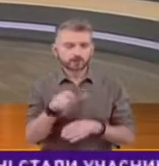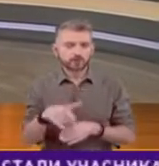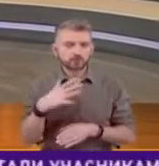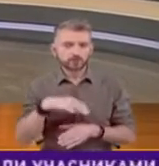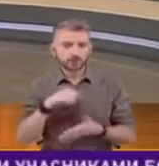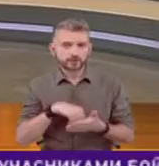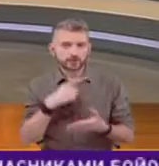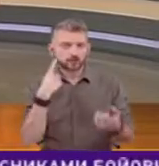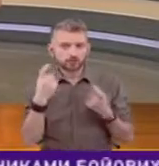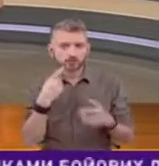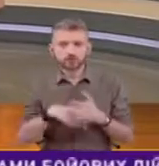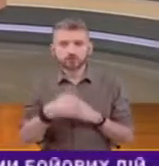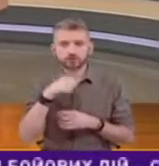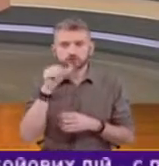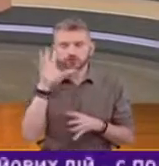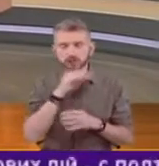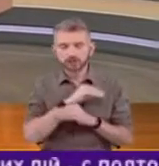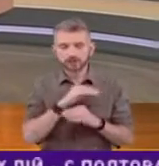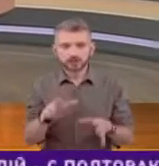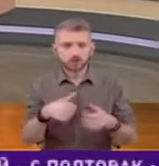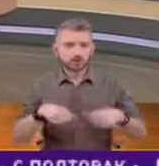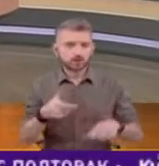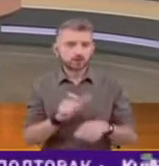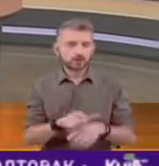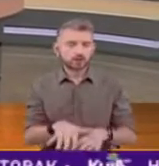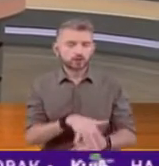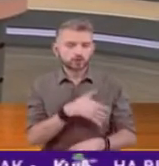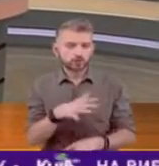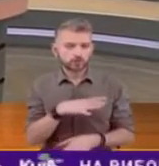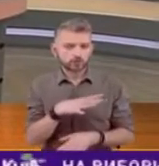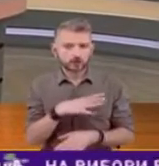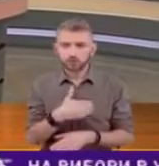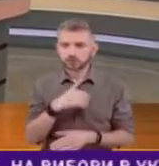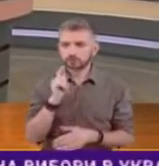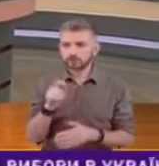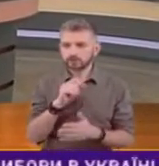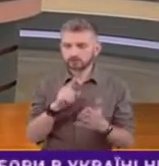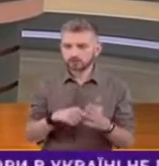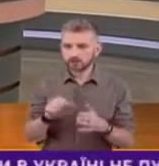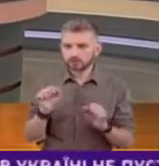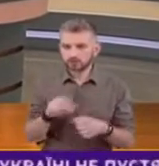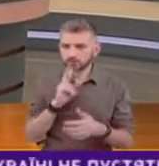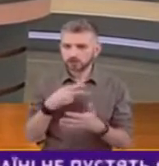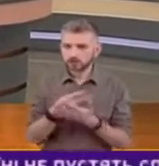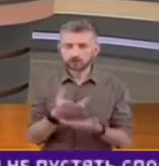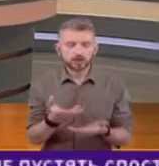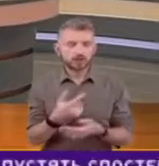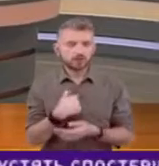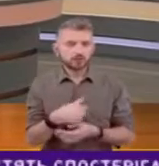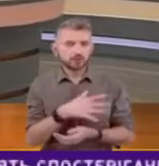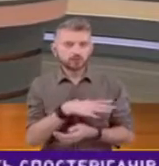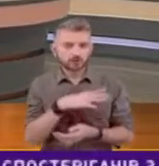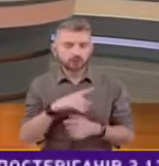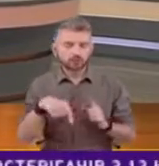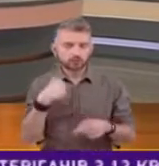від них інформацію, оскільки вчора не встигли. Комісія дуже довго була. Хотіла би поставити питання, чи можна передбачити. Так, і ми чекаємо на